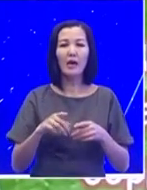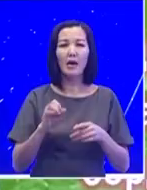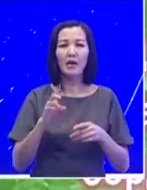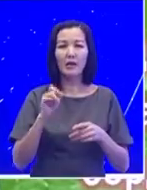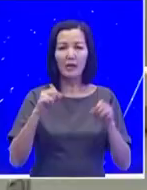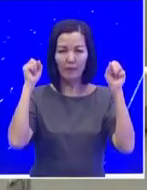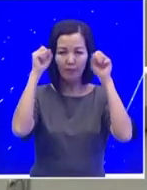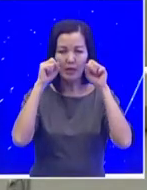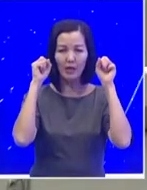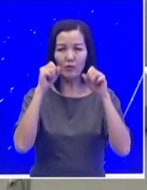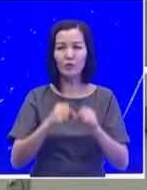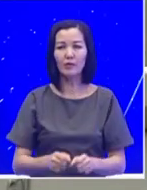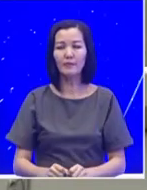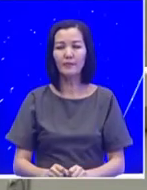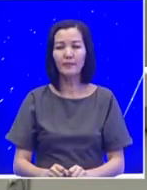архар-меринос.